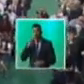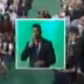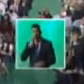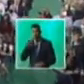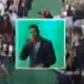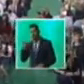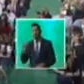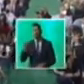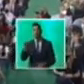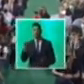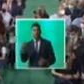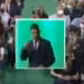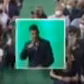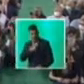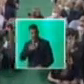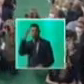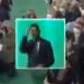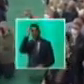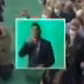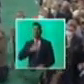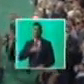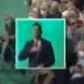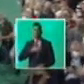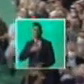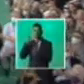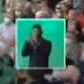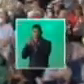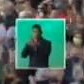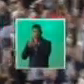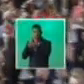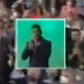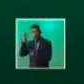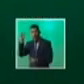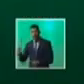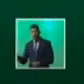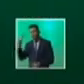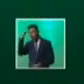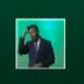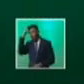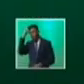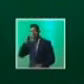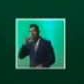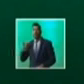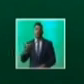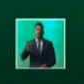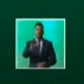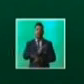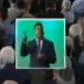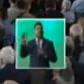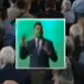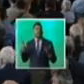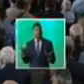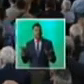τον τρόπο που το πολιτικό σύστημα λειτουργεί τα τελευταία χρόνια. Άρα λοιπόν, την επομένη των εκλογών, 22 του μήνα, αν έχουμε 21 του μήνα